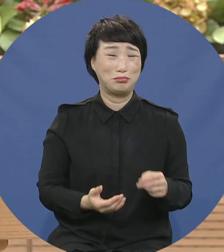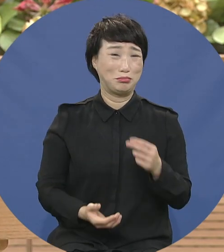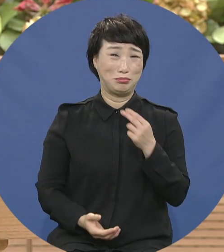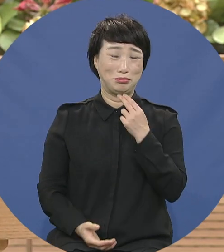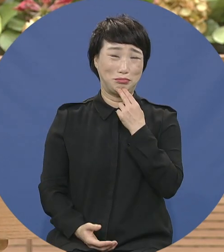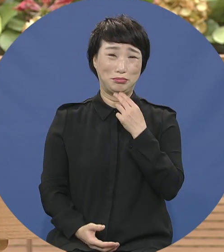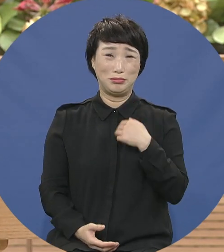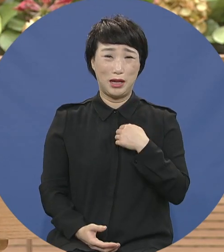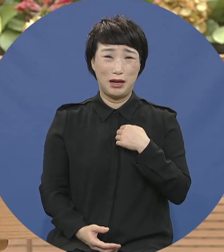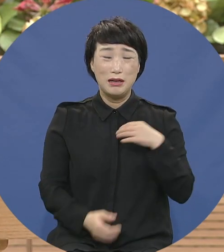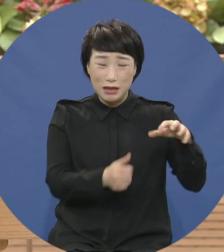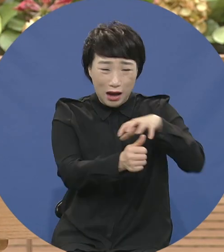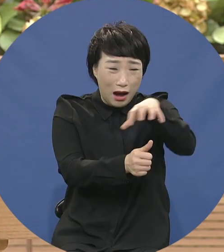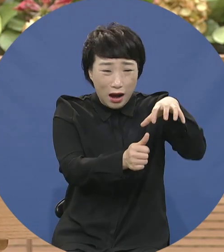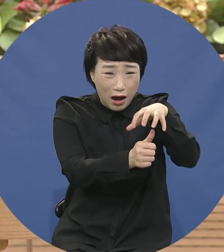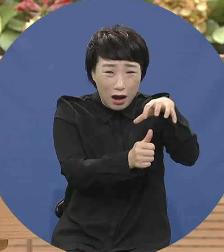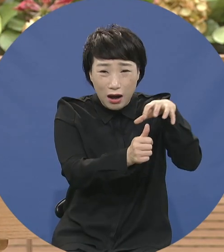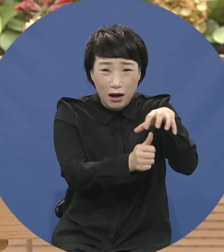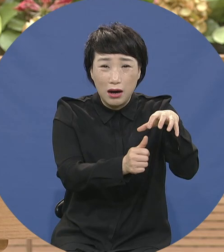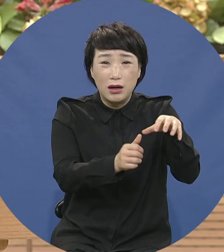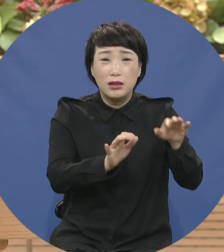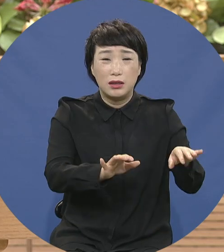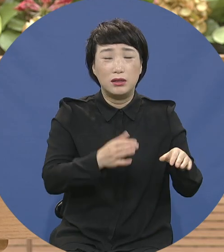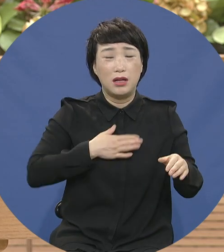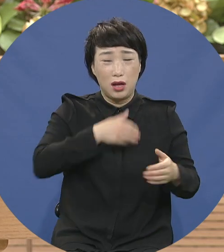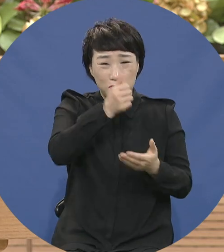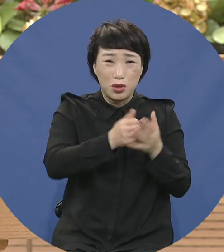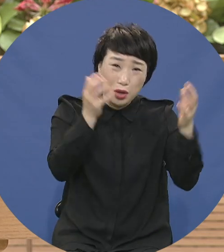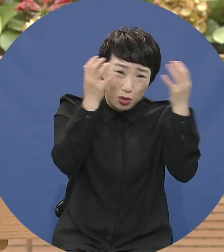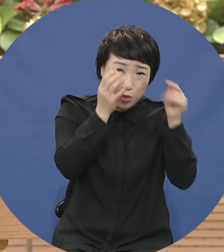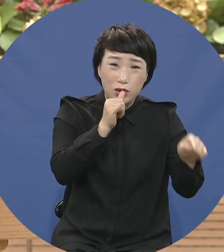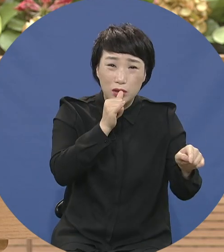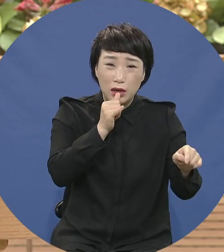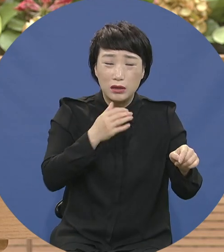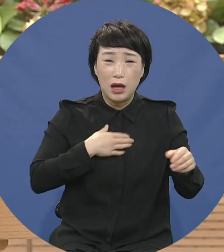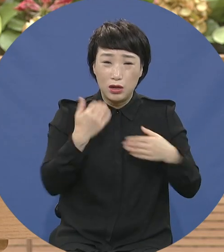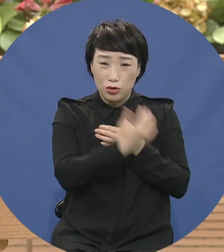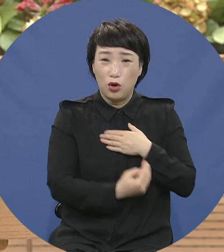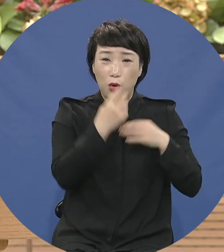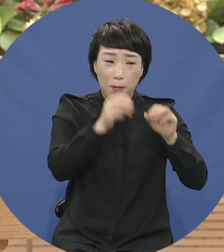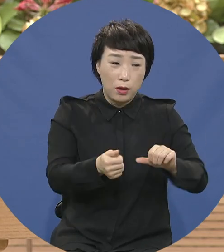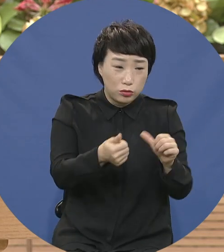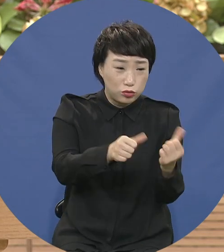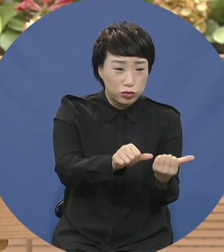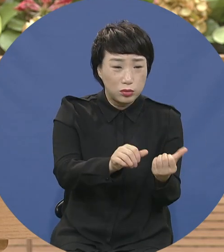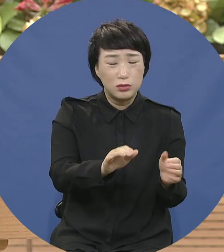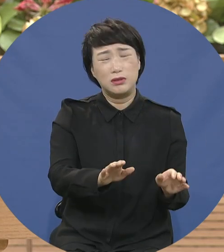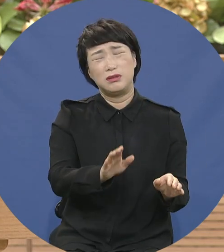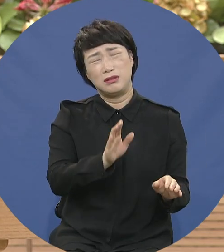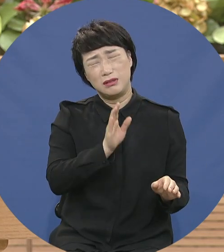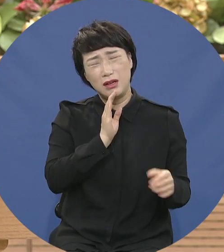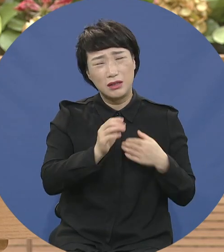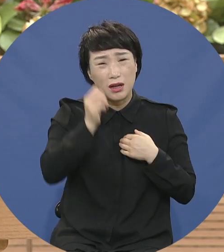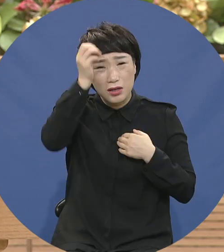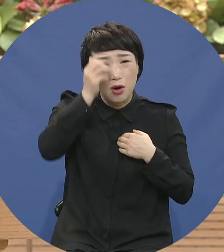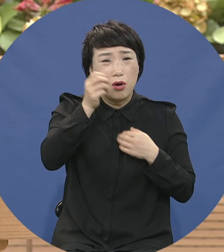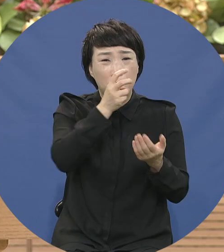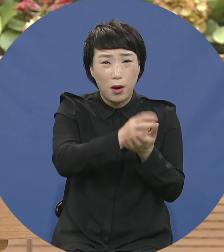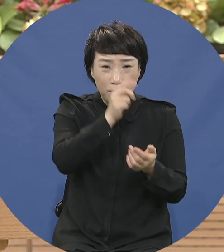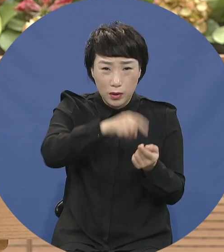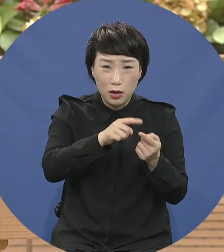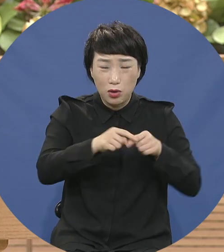그렇게 옥매에서 결박당한 이 죄의 고통, 육신이 끝나면 정말로 내 영혼이 이